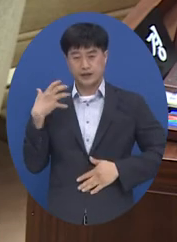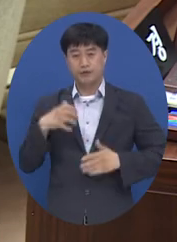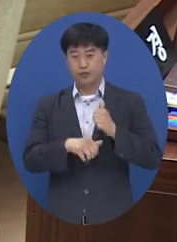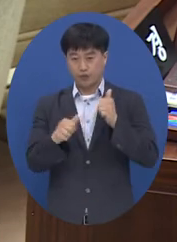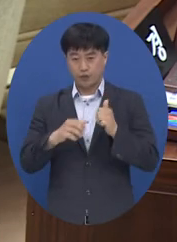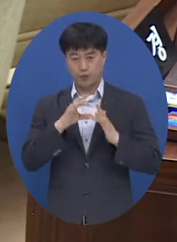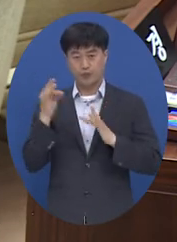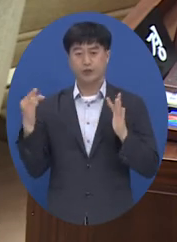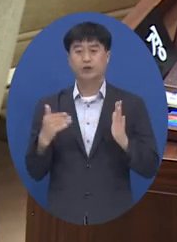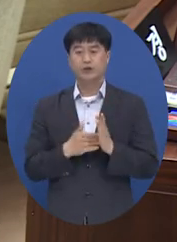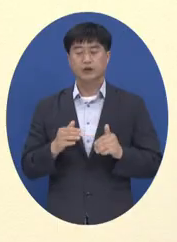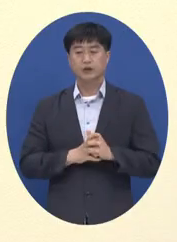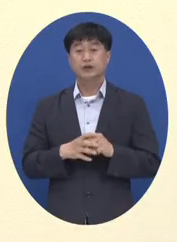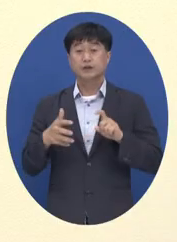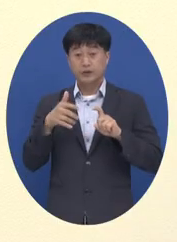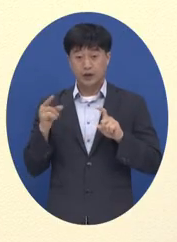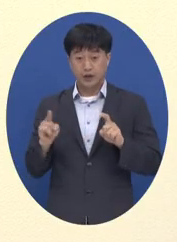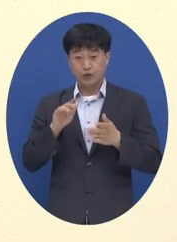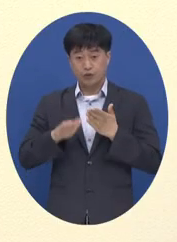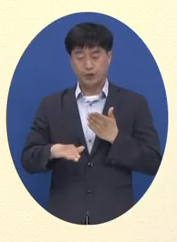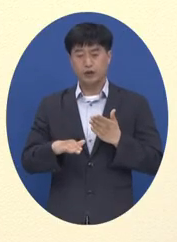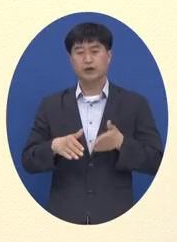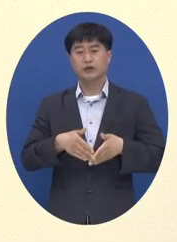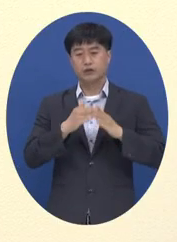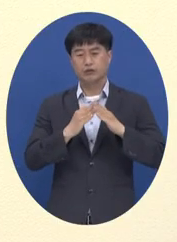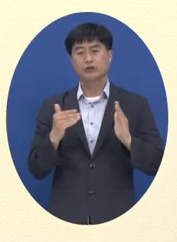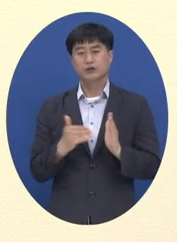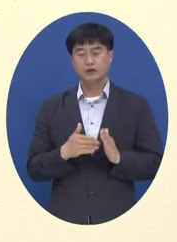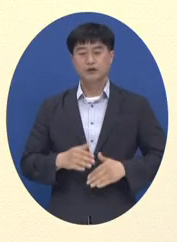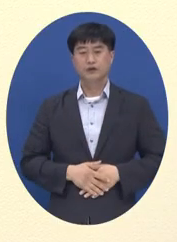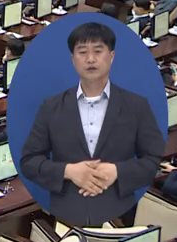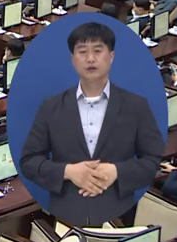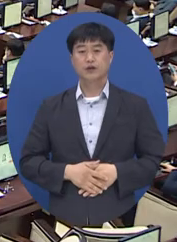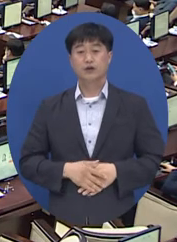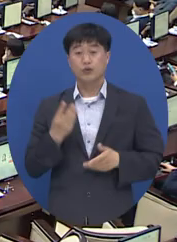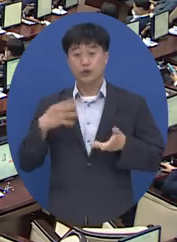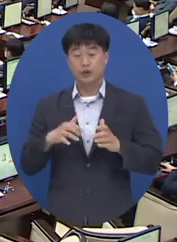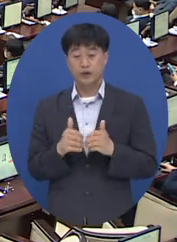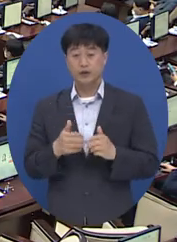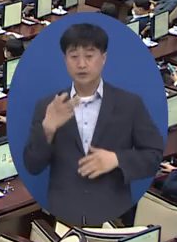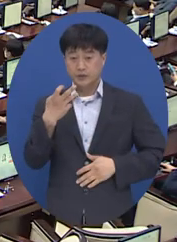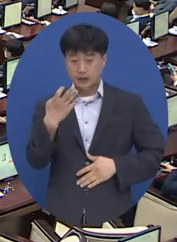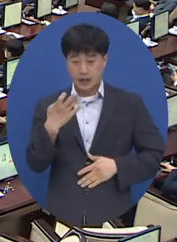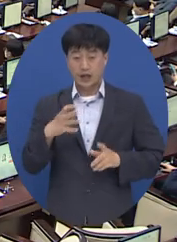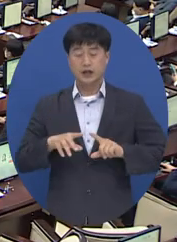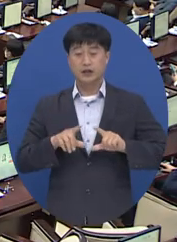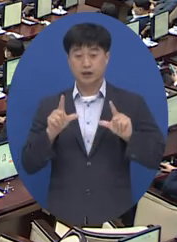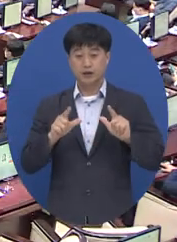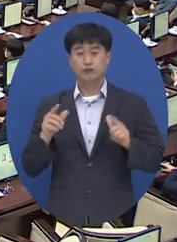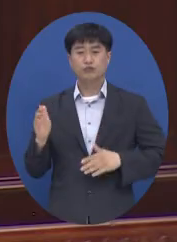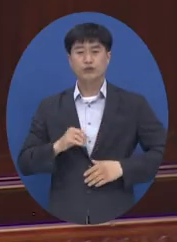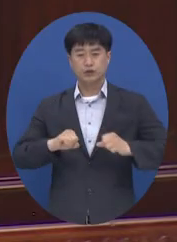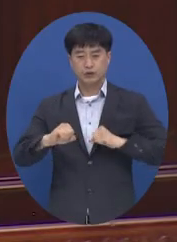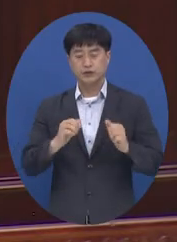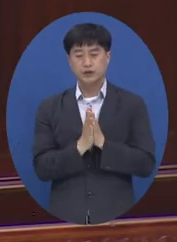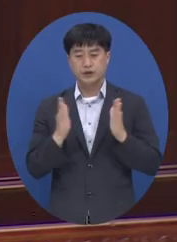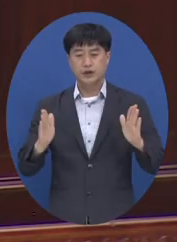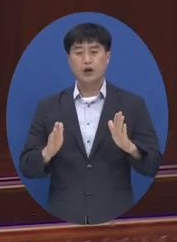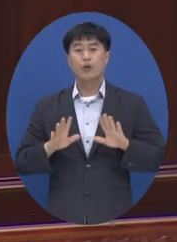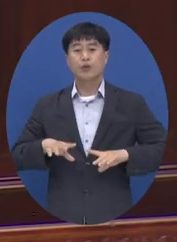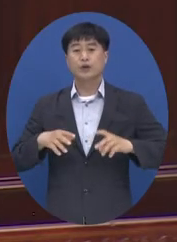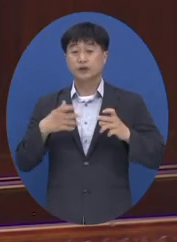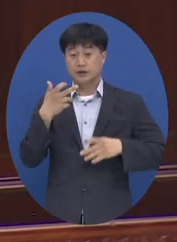위원장 3 추리 맞춰 체 10대 후반기 원구성 을 마무리했습니다 도의회는 14일부터 상위 * 활동을 진행한 후